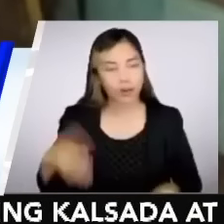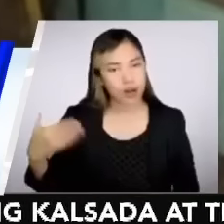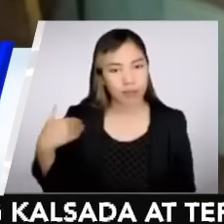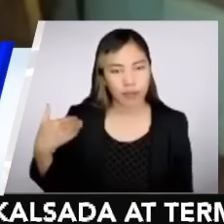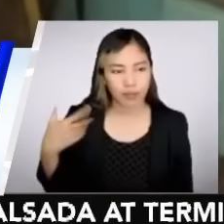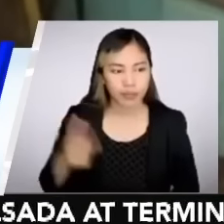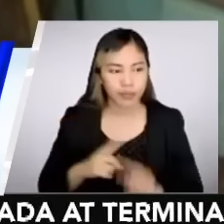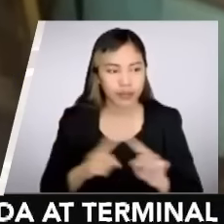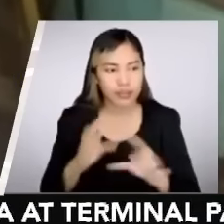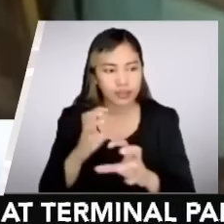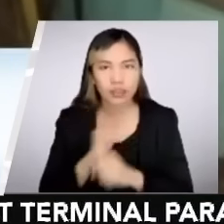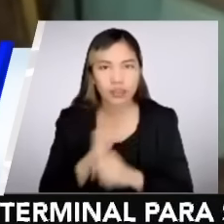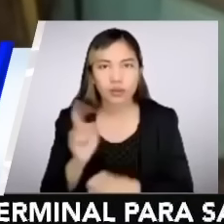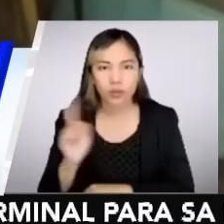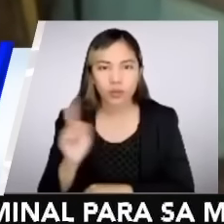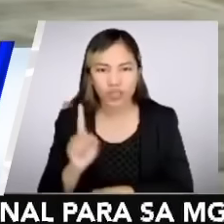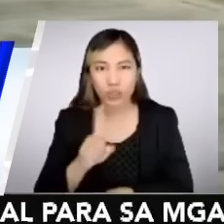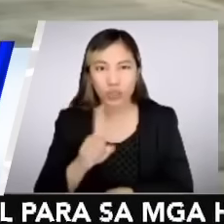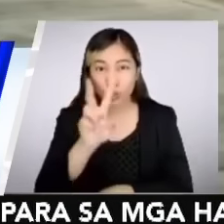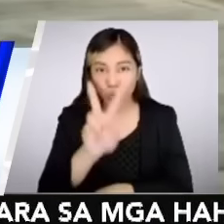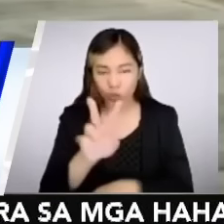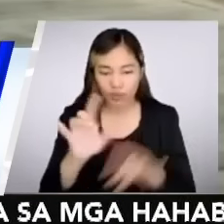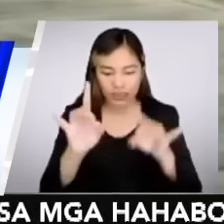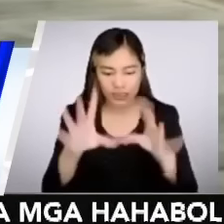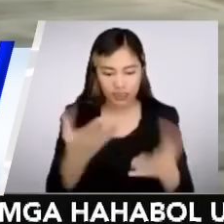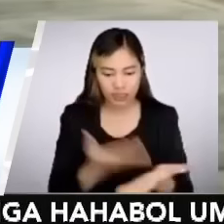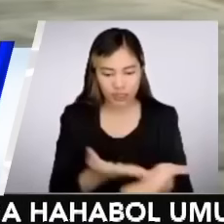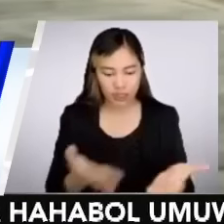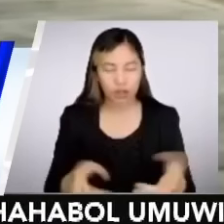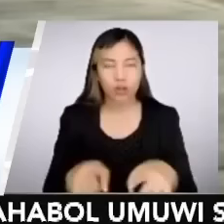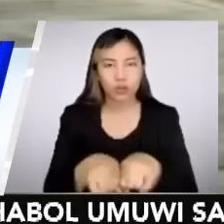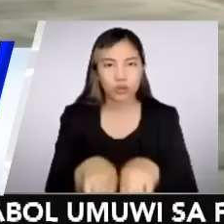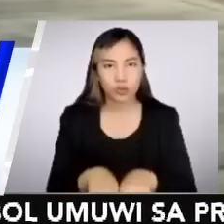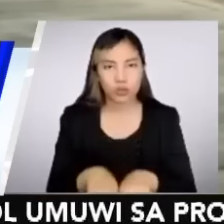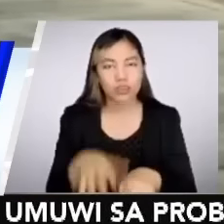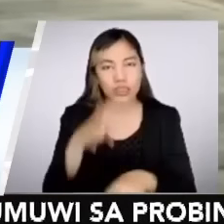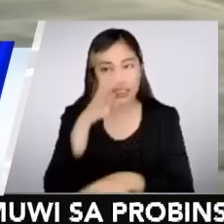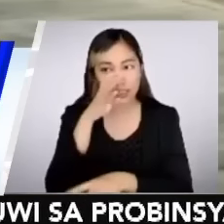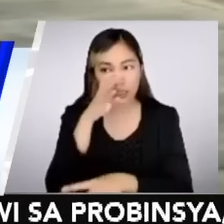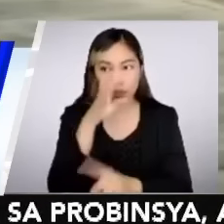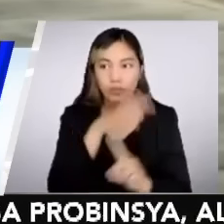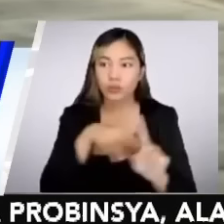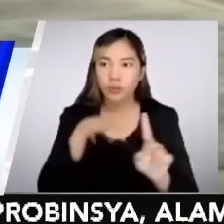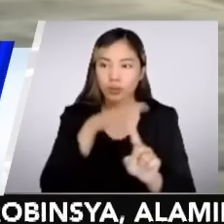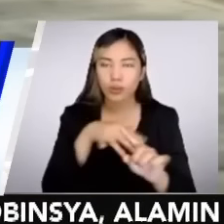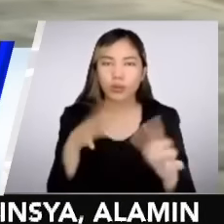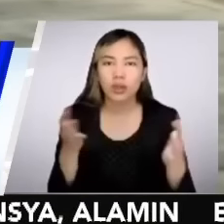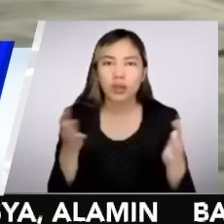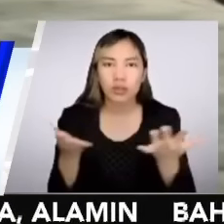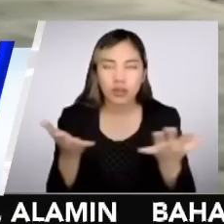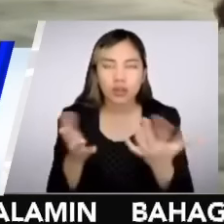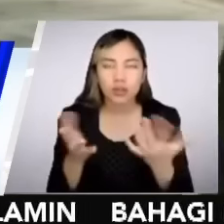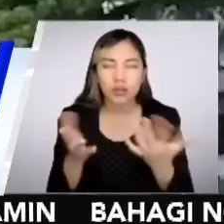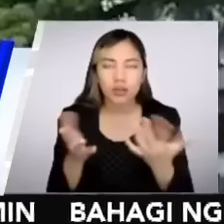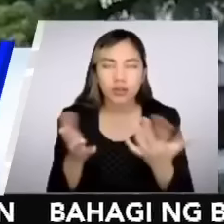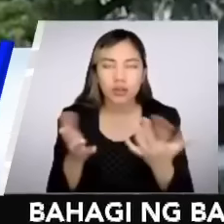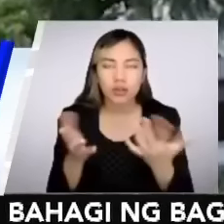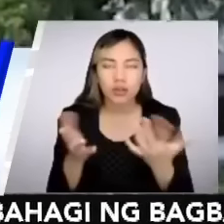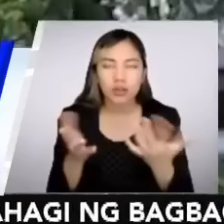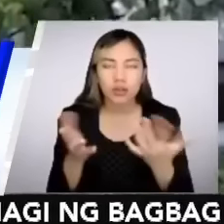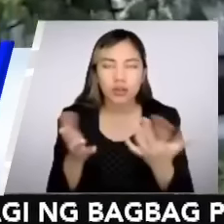habang mahigpit na binabantayan doon pa lamang sa entrada ng sementeryo yung pagpasok ng mga alcoholic beverages, maging